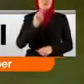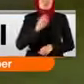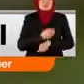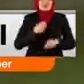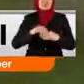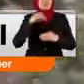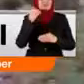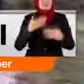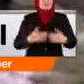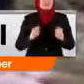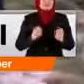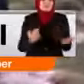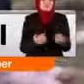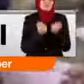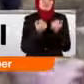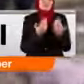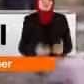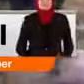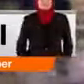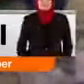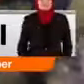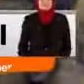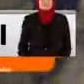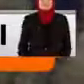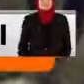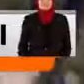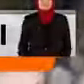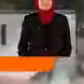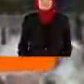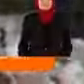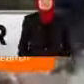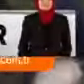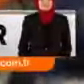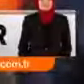Sağ Salim kurtarıldı kafaca uzun havasını